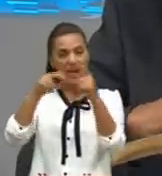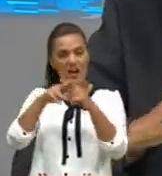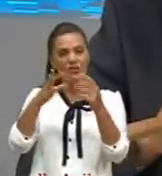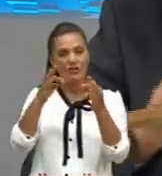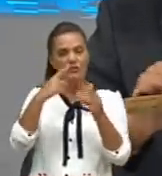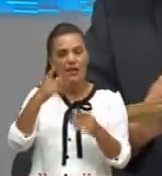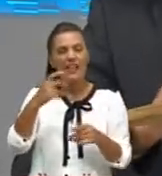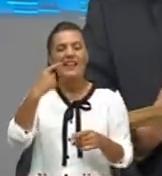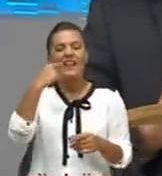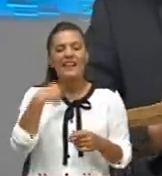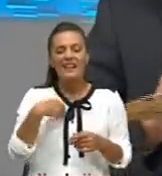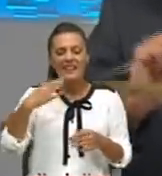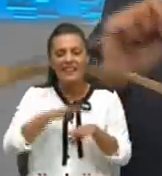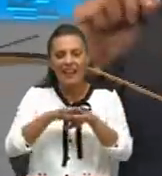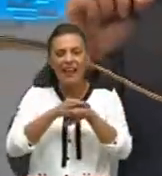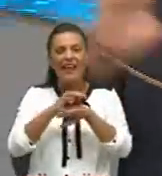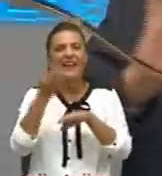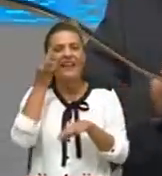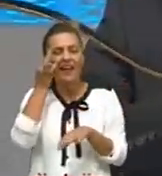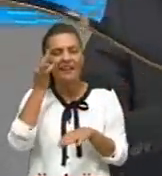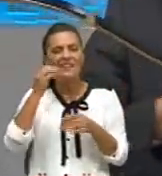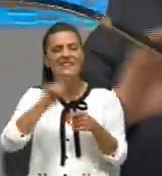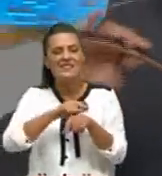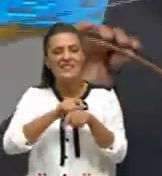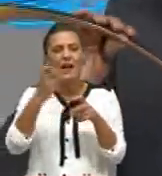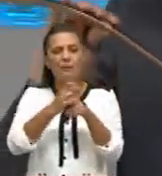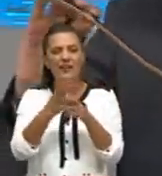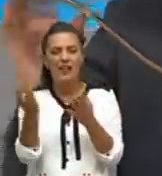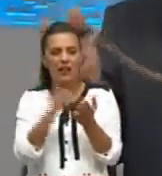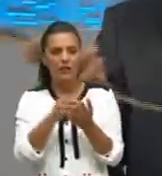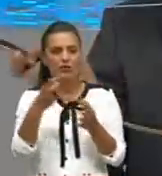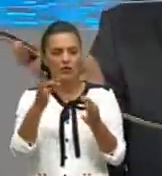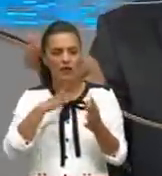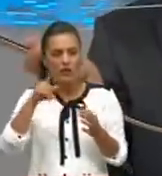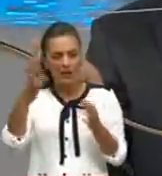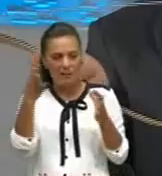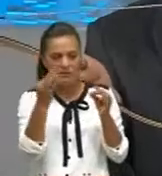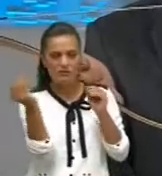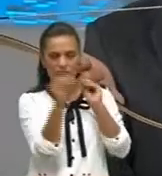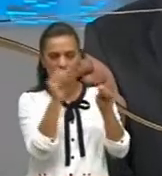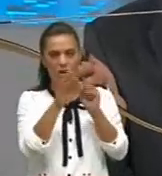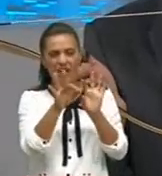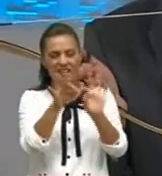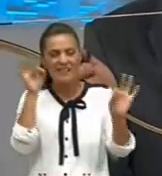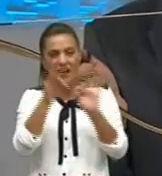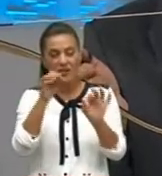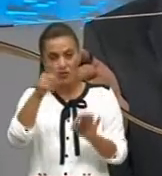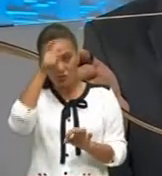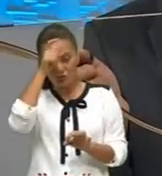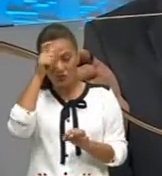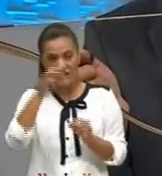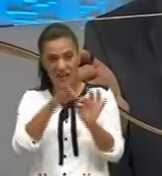sinirden, kemikten elde edilen tutkallar var. Hı hı. Onlarla yapıştırılıyor ve şu yayın yapımı, organik bir Türk yayı